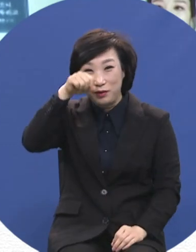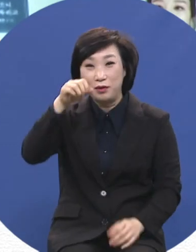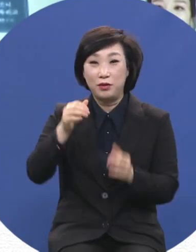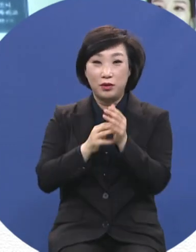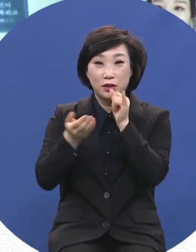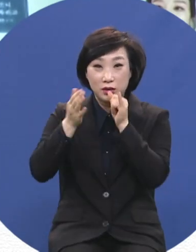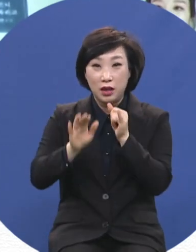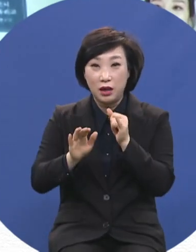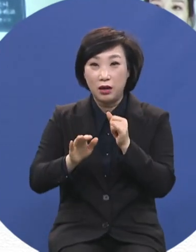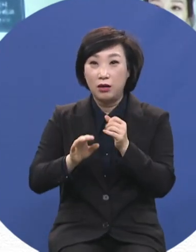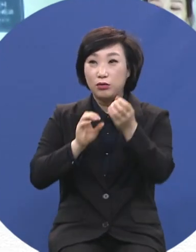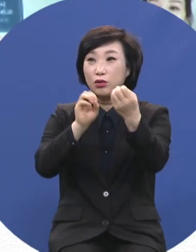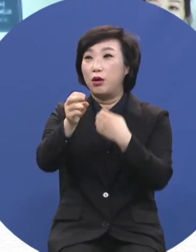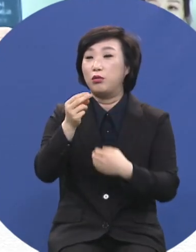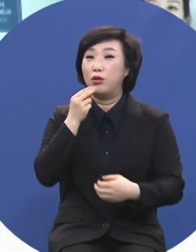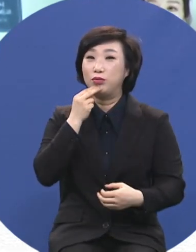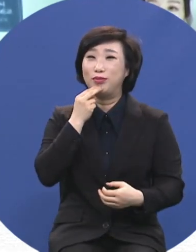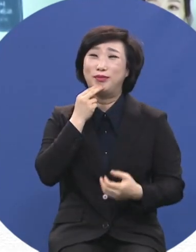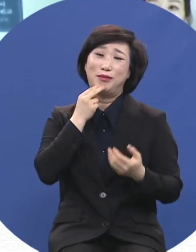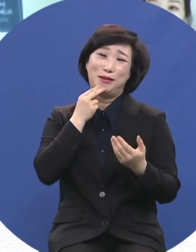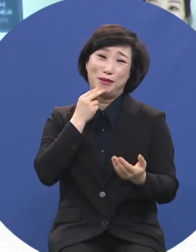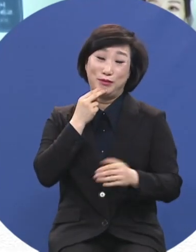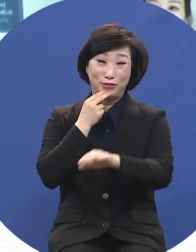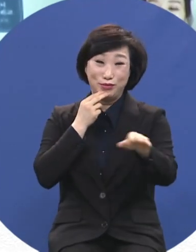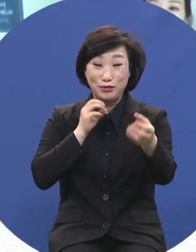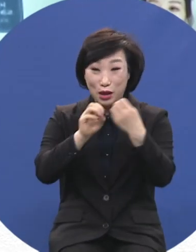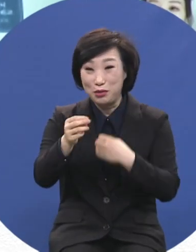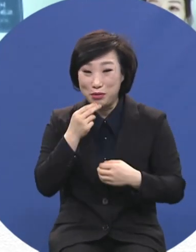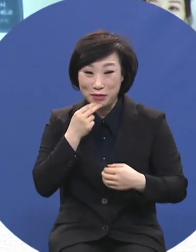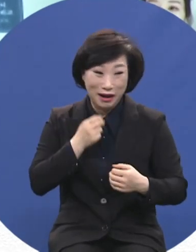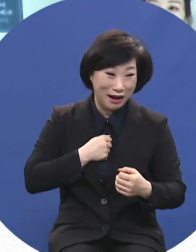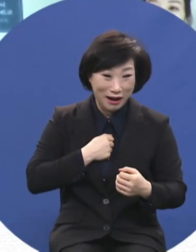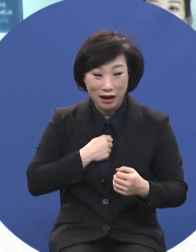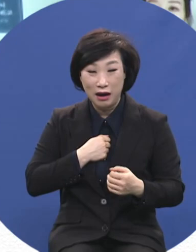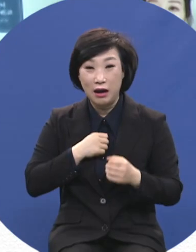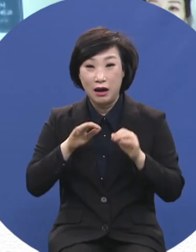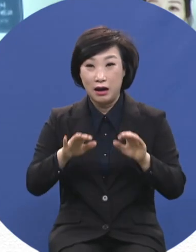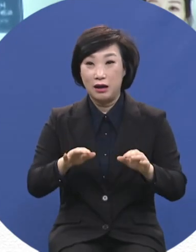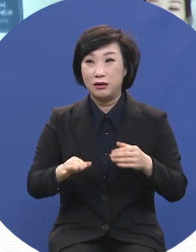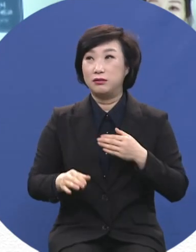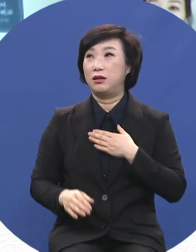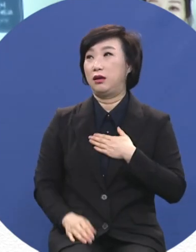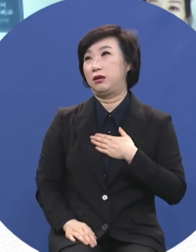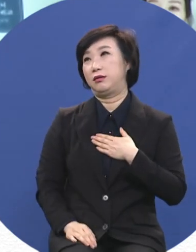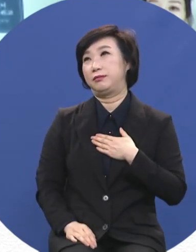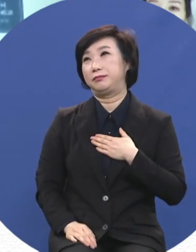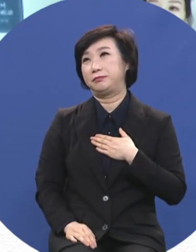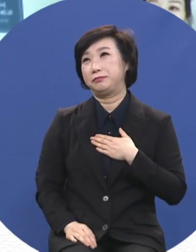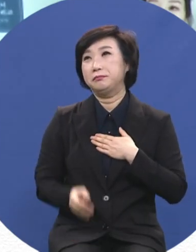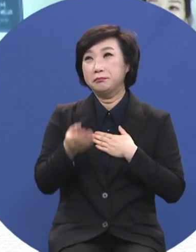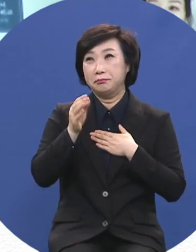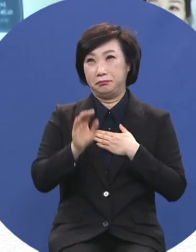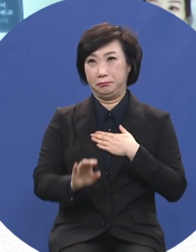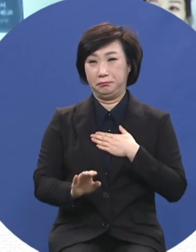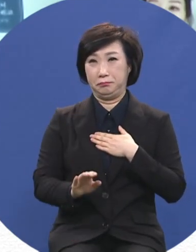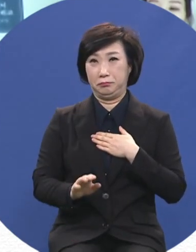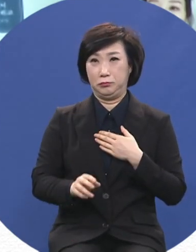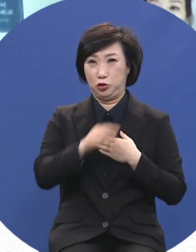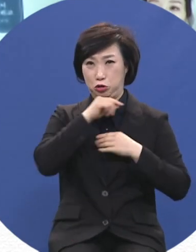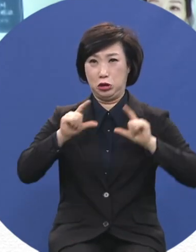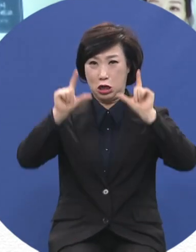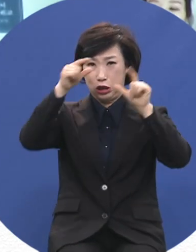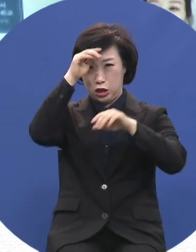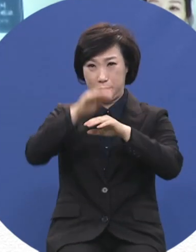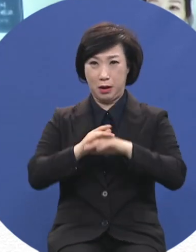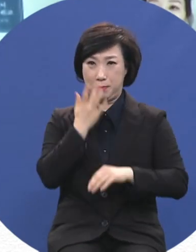없어. 우리는 답이 없어. 그렇게 살아. 그리고 내가 그래도 주일 예배